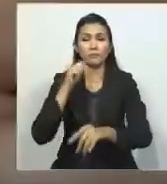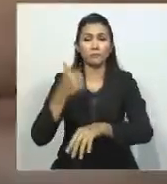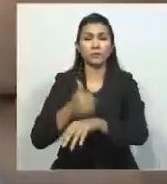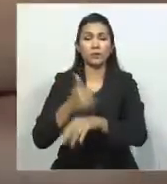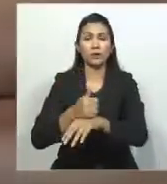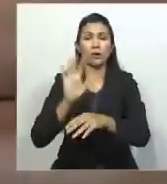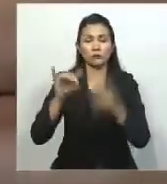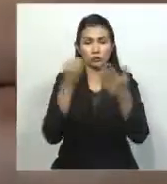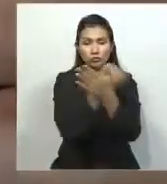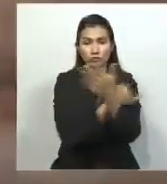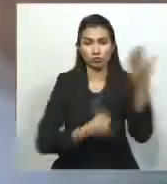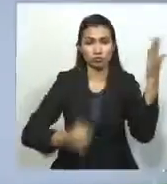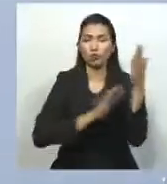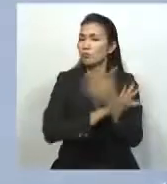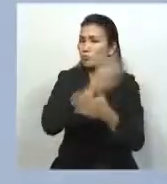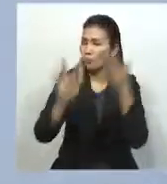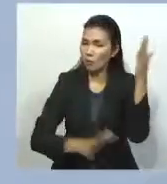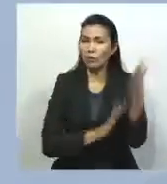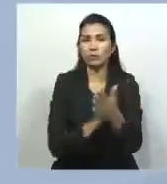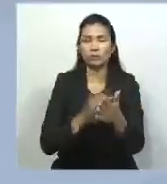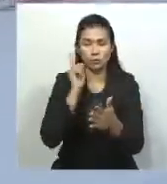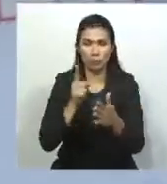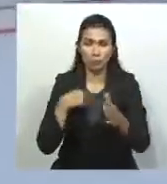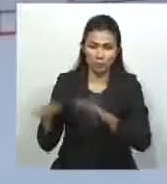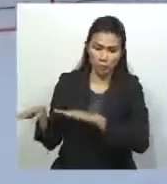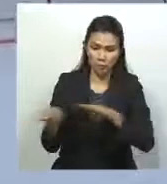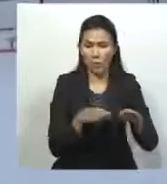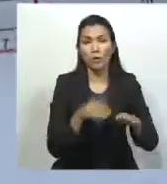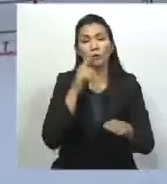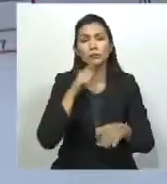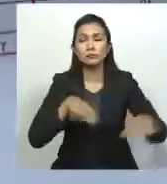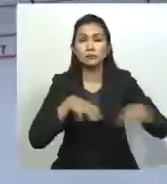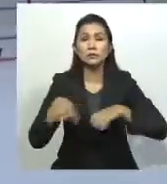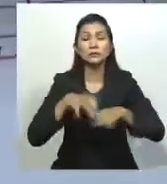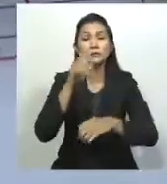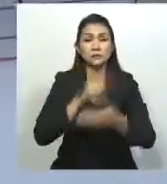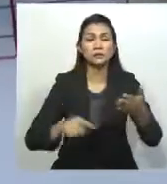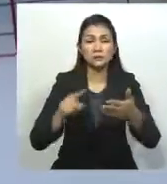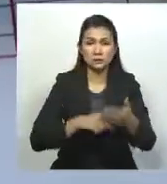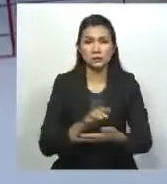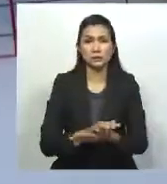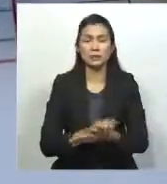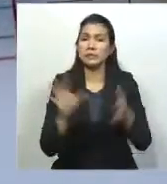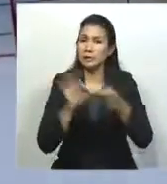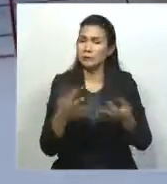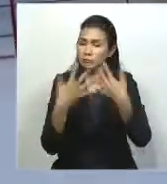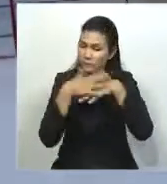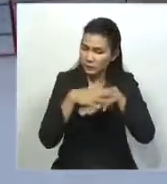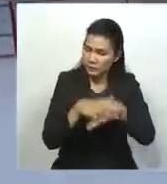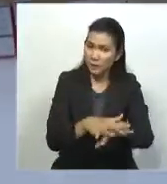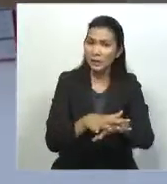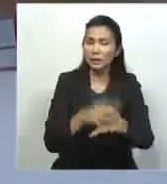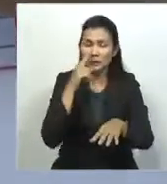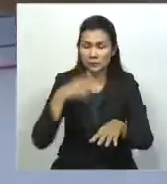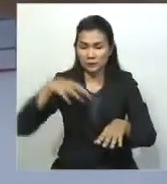ประจำจังหวัดทั่วประเทศเพื่อให้ดำเนินการในเรื่องของการเตรียมการจัดการเลือกตั้งโดยเฉพาะการประสานการปฏิบัติกับส